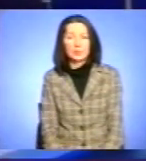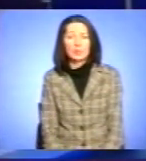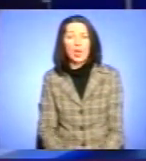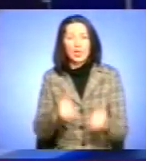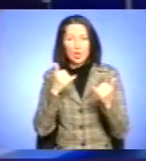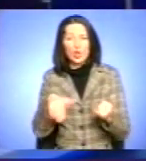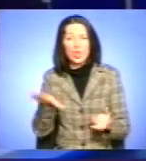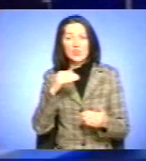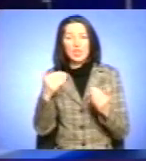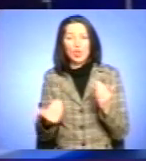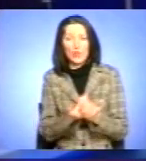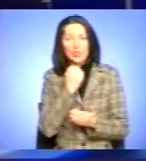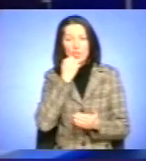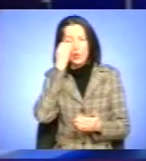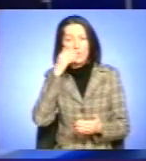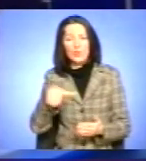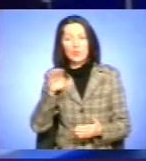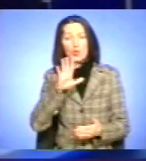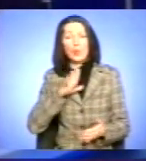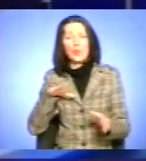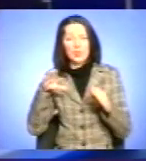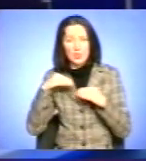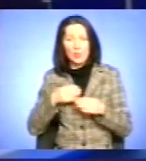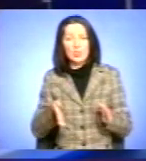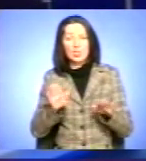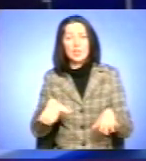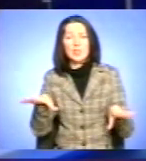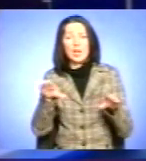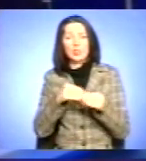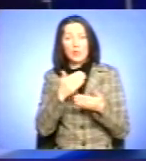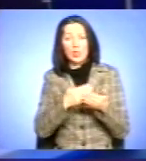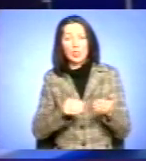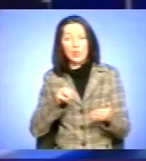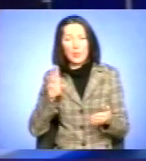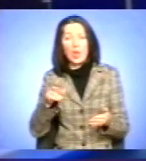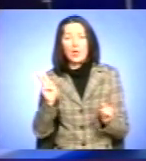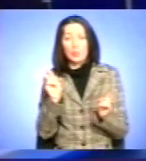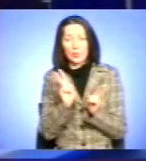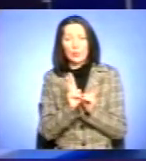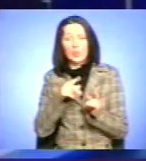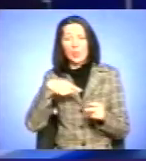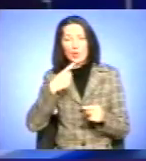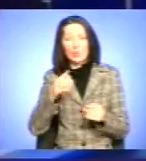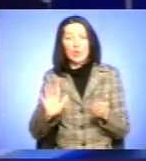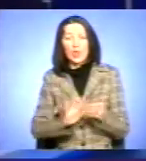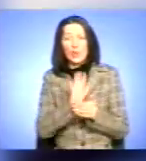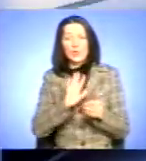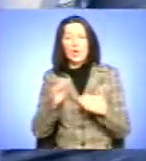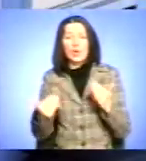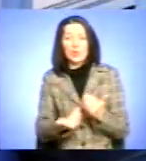На сьогодні це всі новини. Дякую всім, хто був з нами. Залишайтеся разом з каналом ТТБ і побачимось у наступних випусках істей.